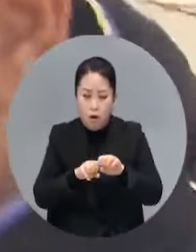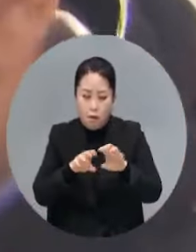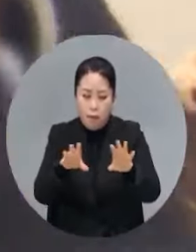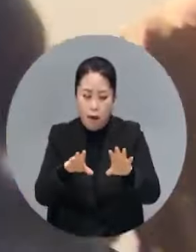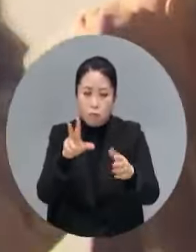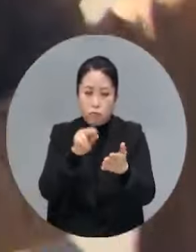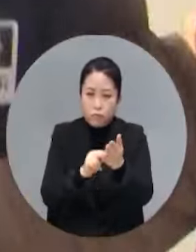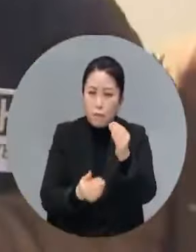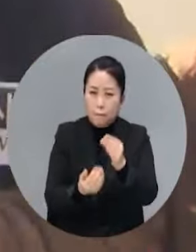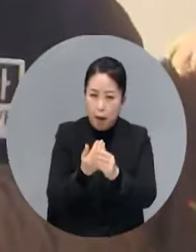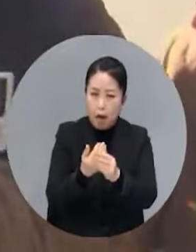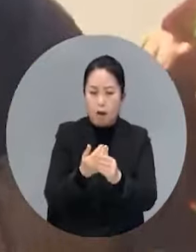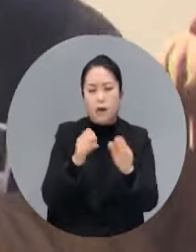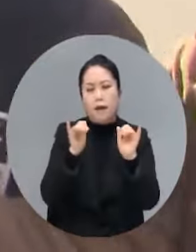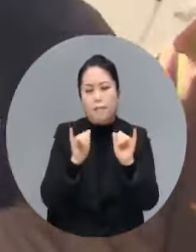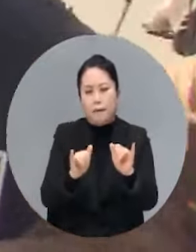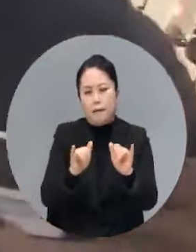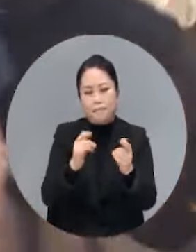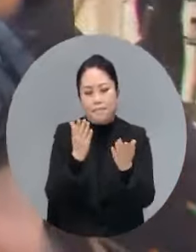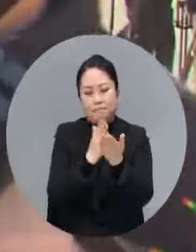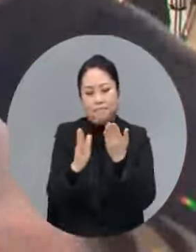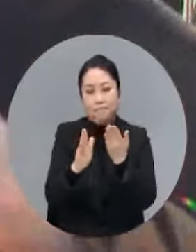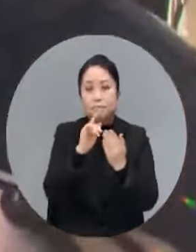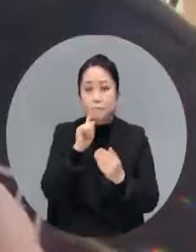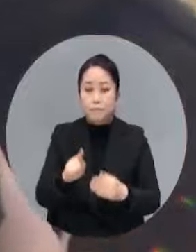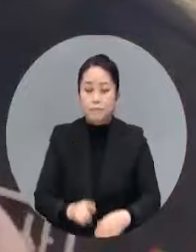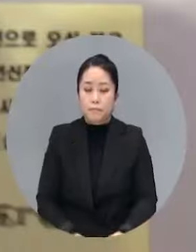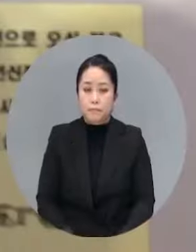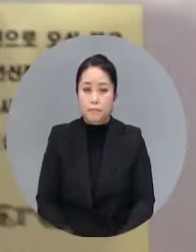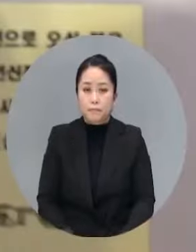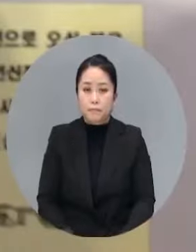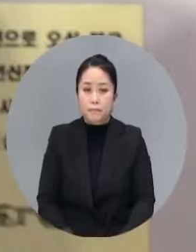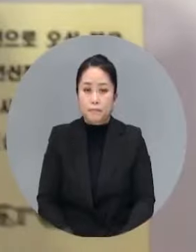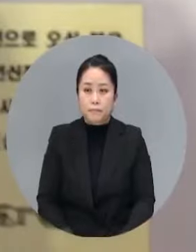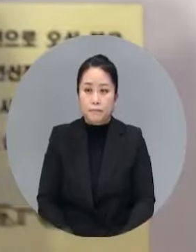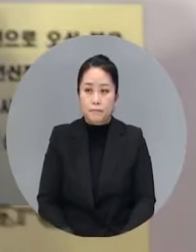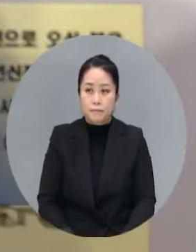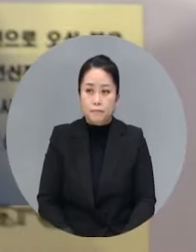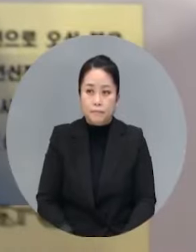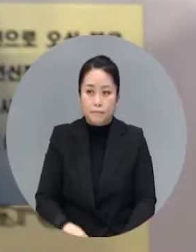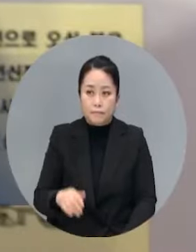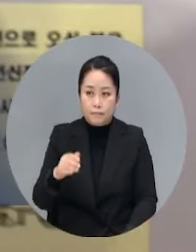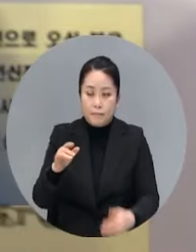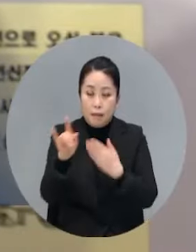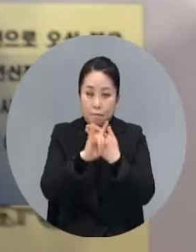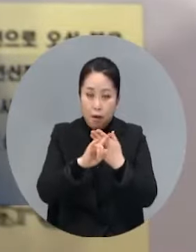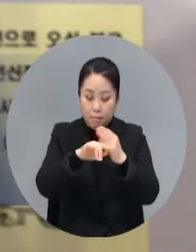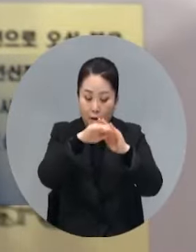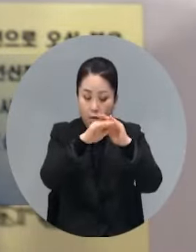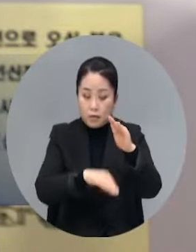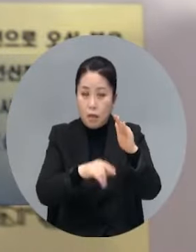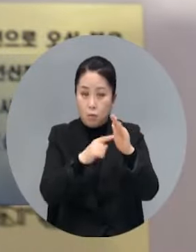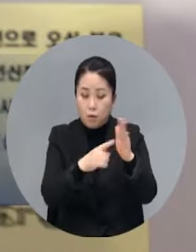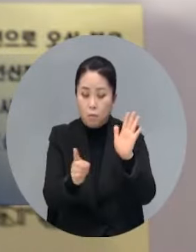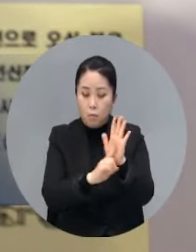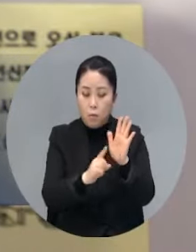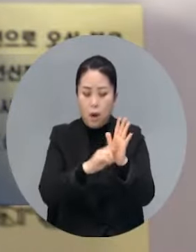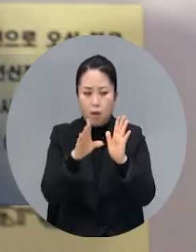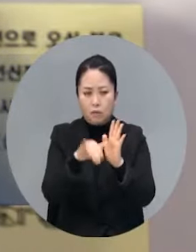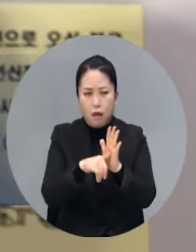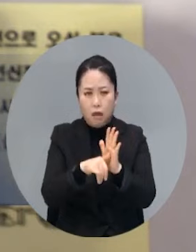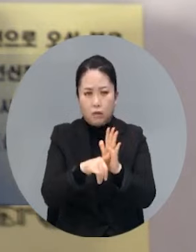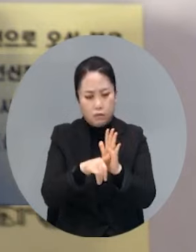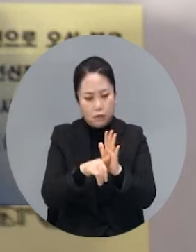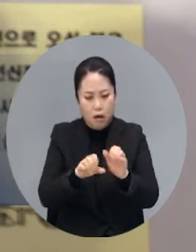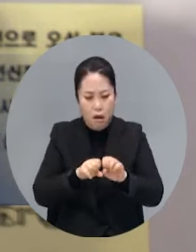이용 가능성이 크다며 부적절하다는 의견을 밝혔습니다. 변명문 사실 내용이 공개될 경우에 파급력은 좀